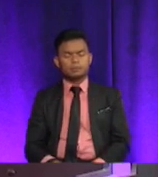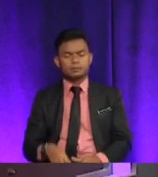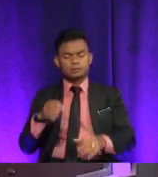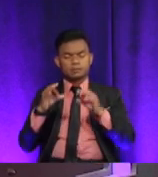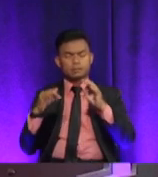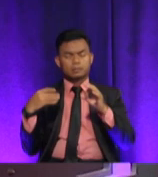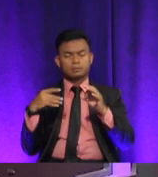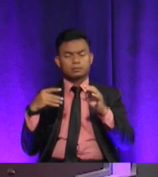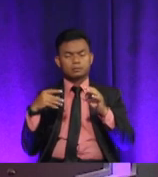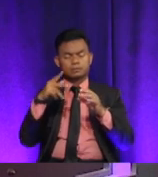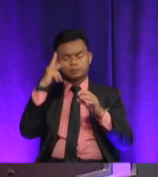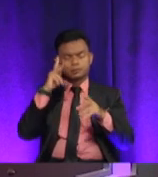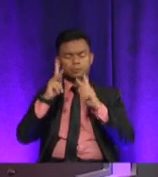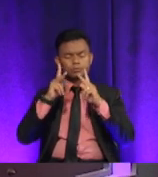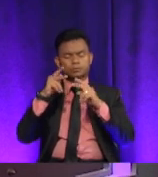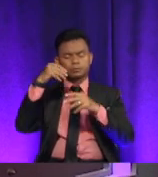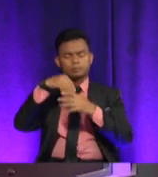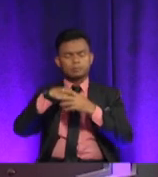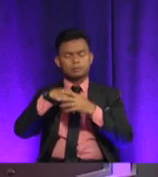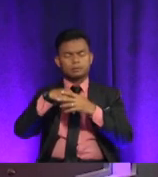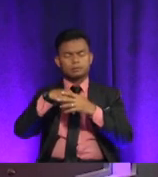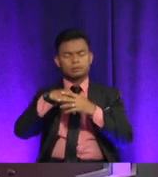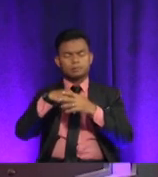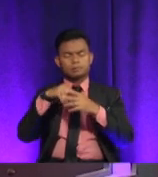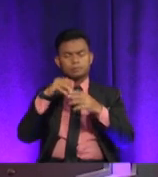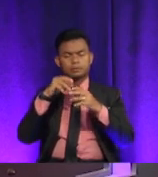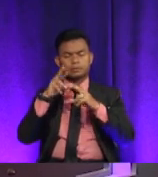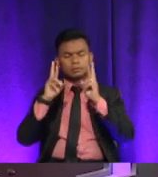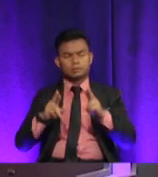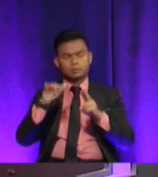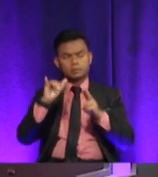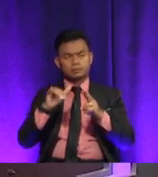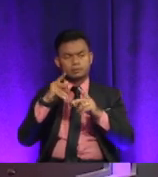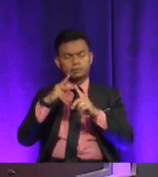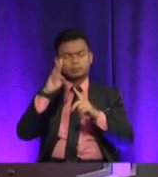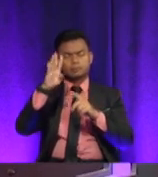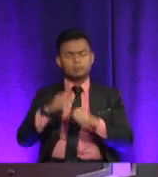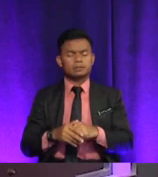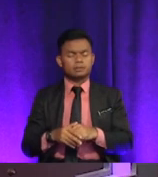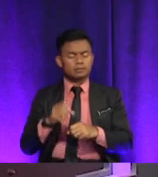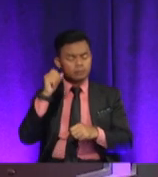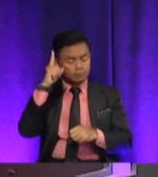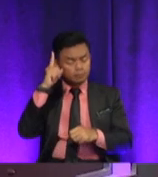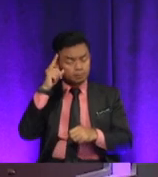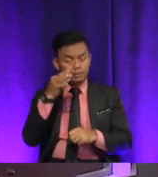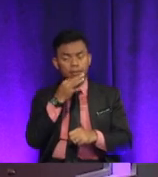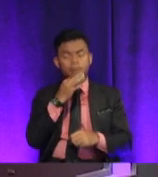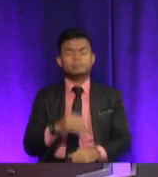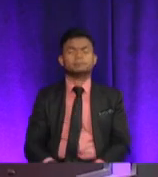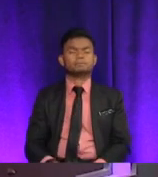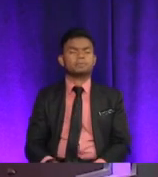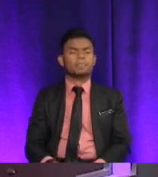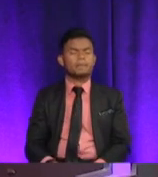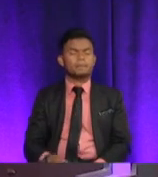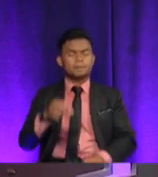yang keempat tercengang maka kita ambil untuk kita keluarkan sebagai persoalan kita cari isi dia Oke jadi kalau kita